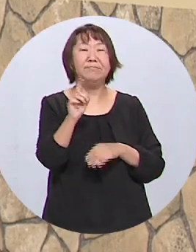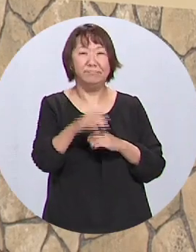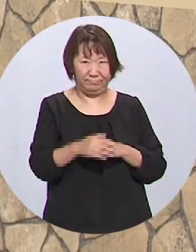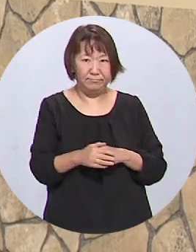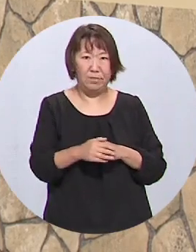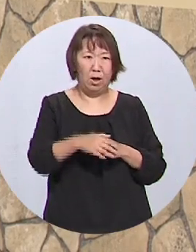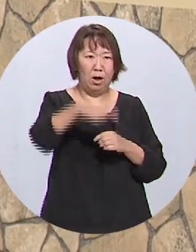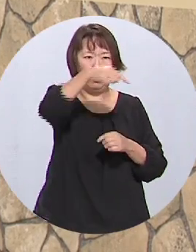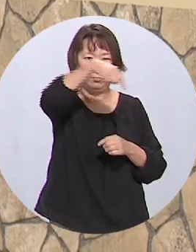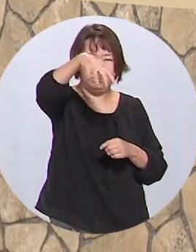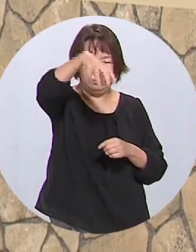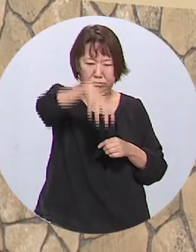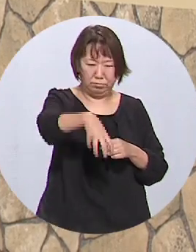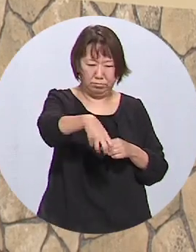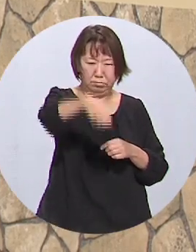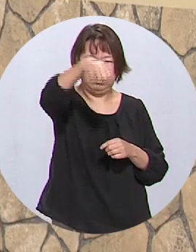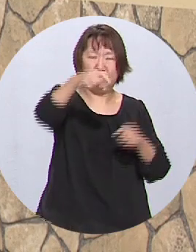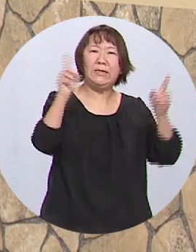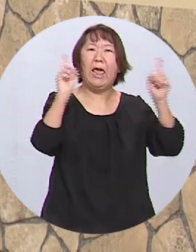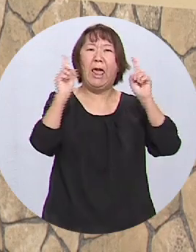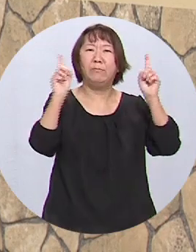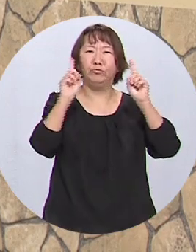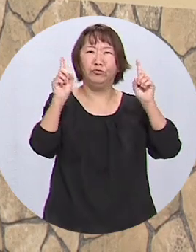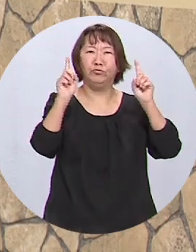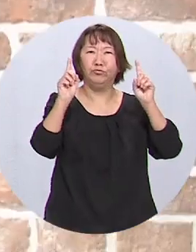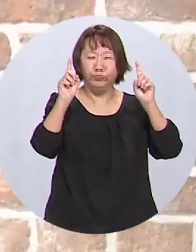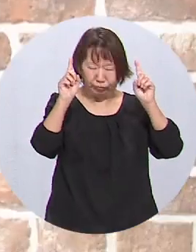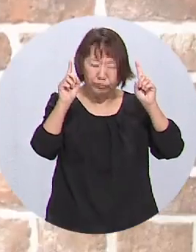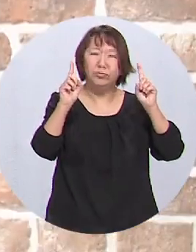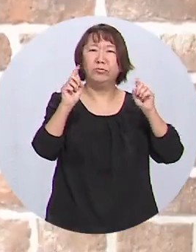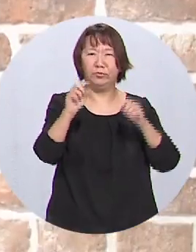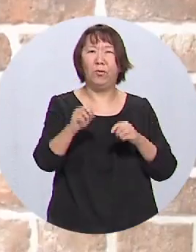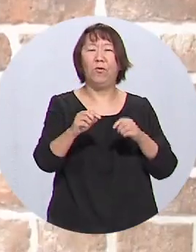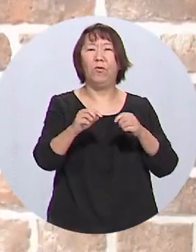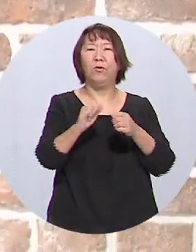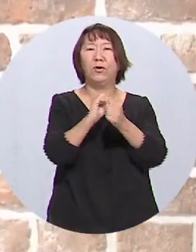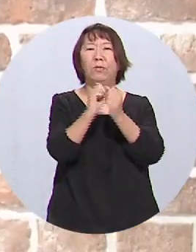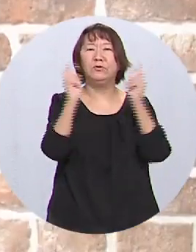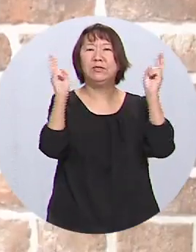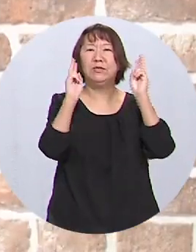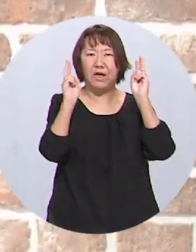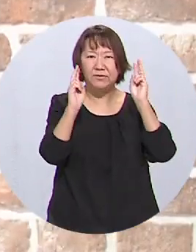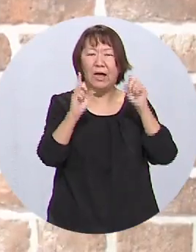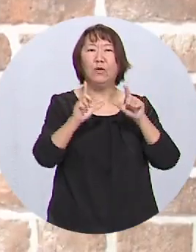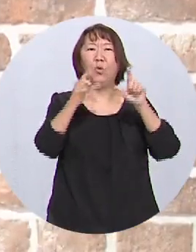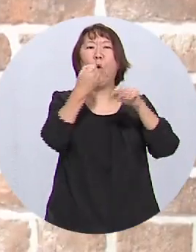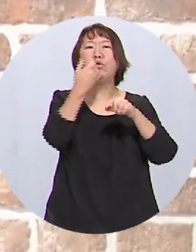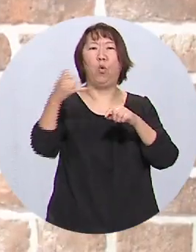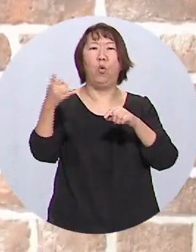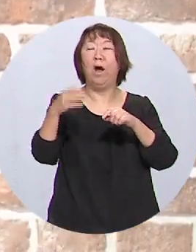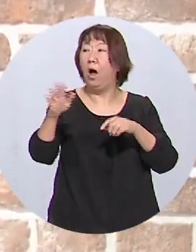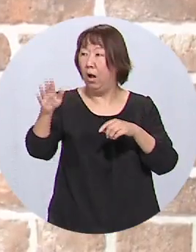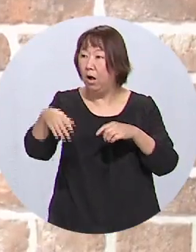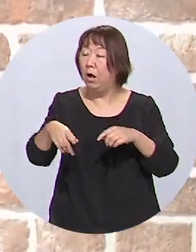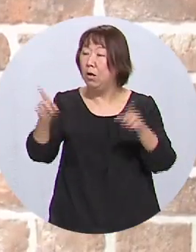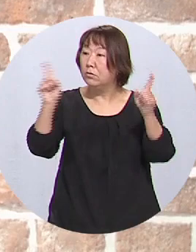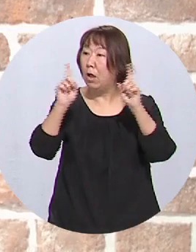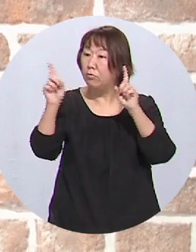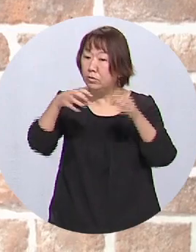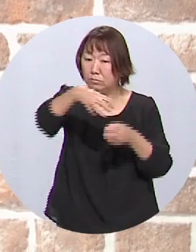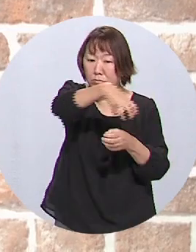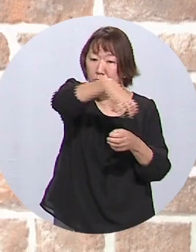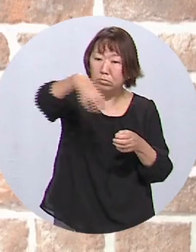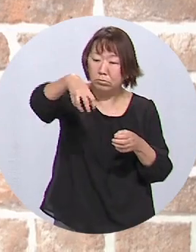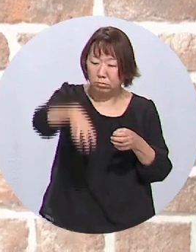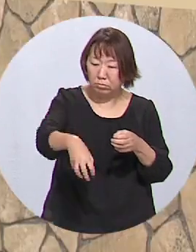ゲームを展開する株式会社東洋です。 クレーンゲームってゲームセンターなどによくあるクレーンゲ